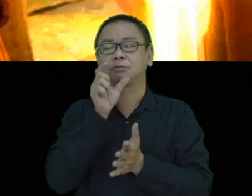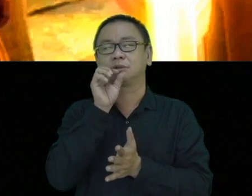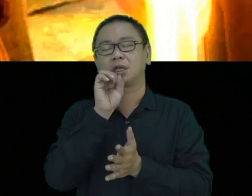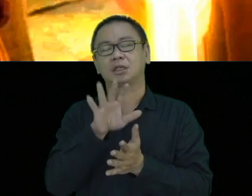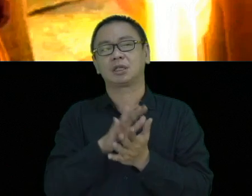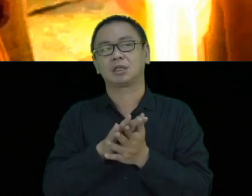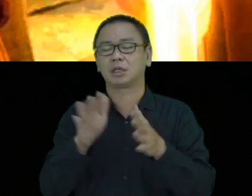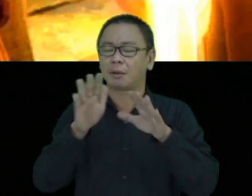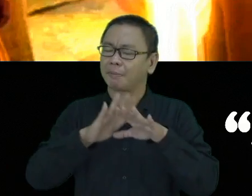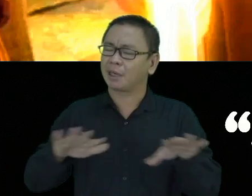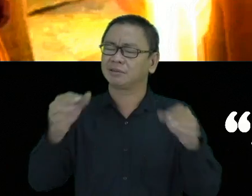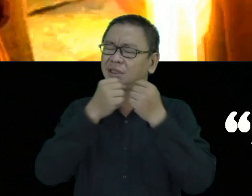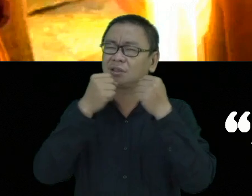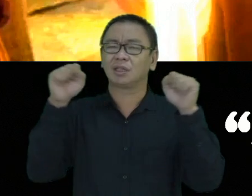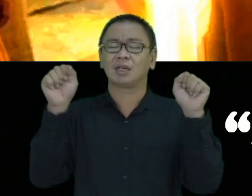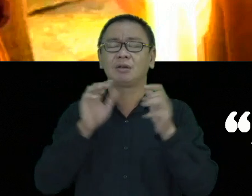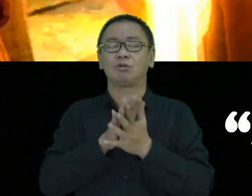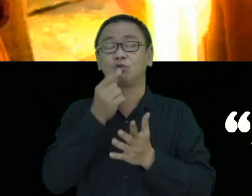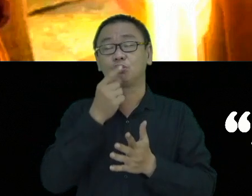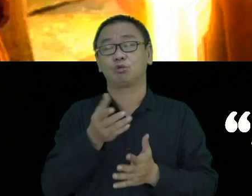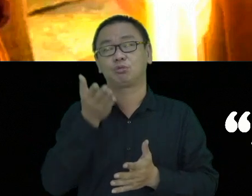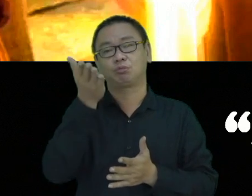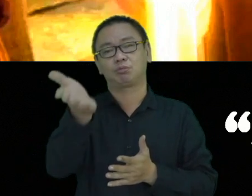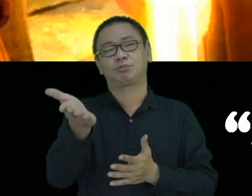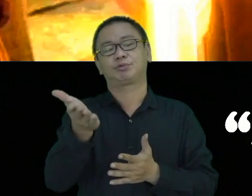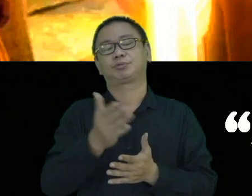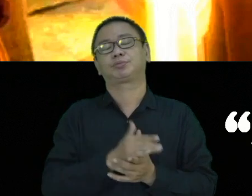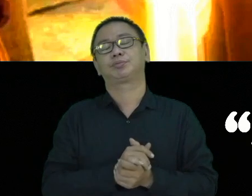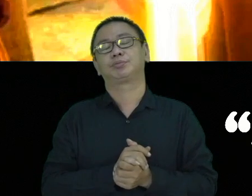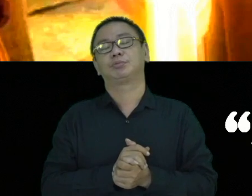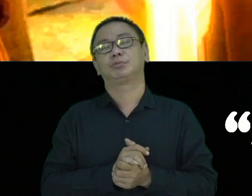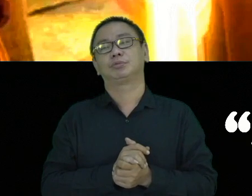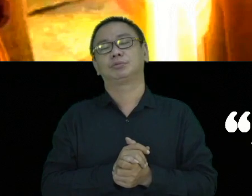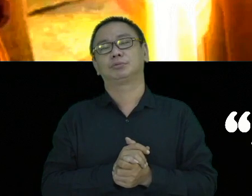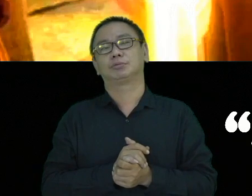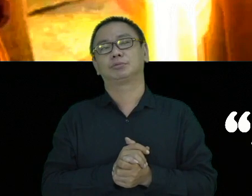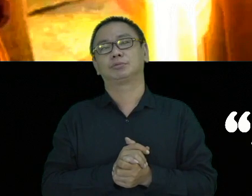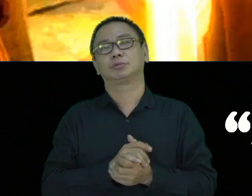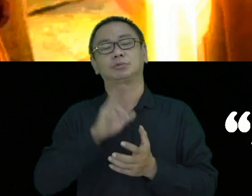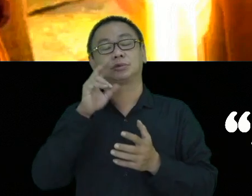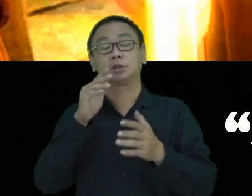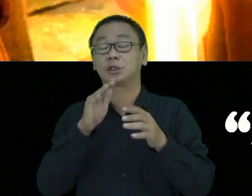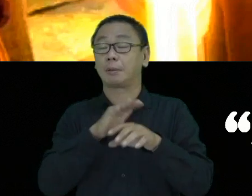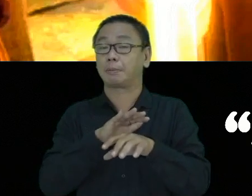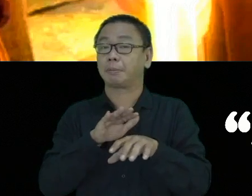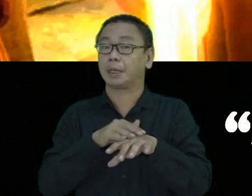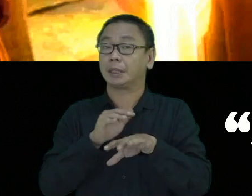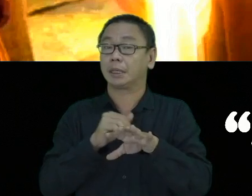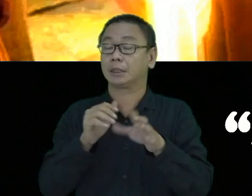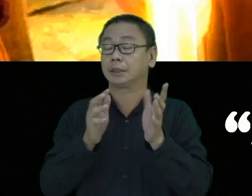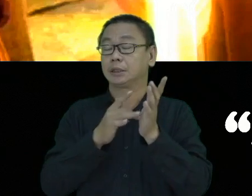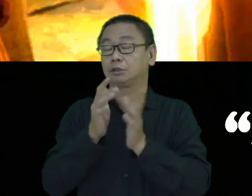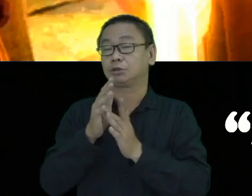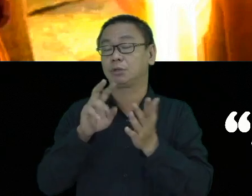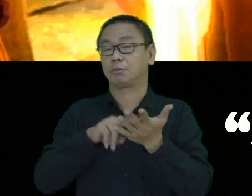damai sejahtera bagi kamu. Saudara, sapaan Kristus yang bangkit ini akhirnya